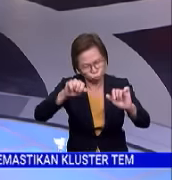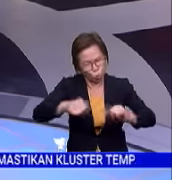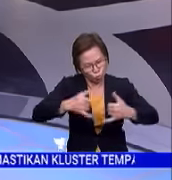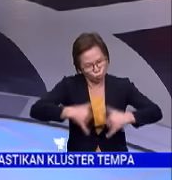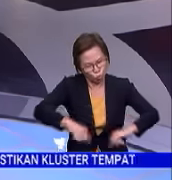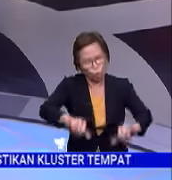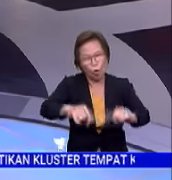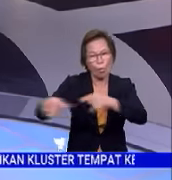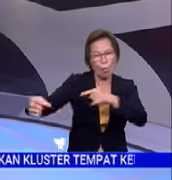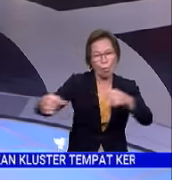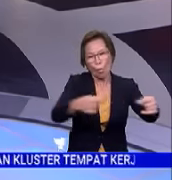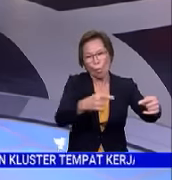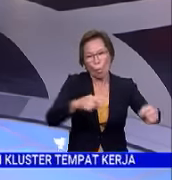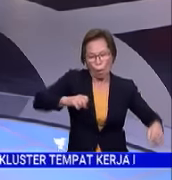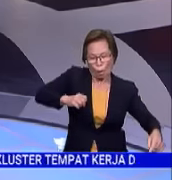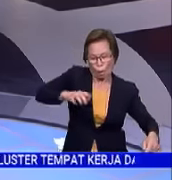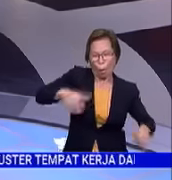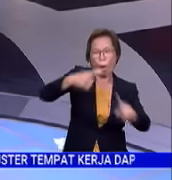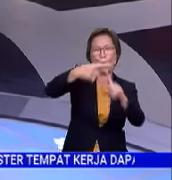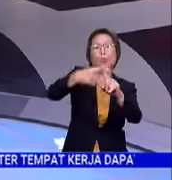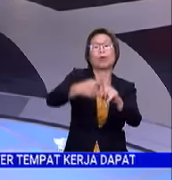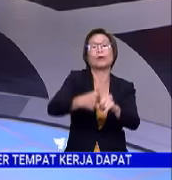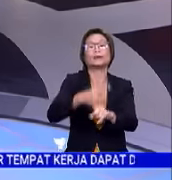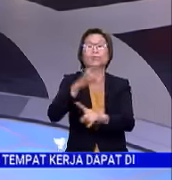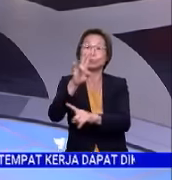pada aksi di Portimao, Portugal bulan depan.